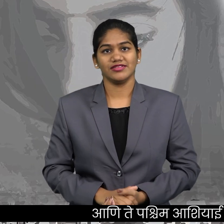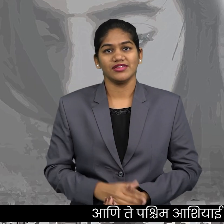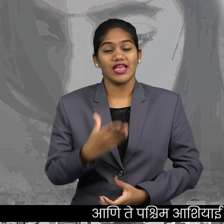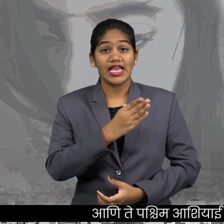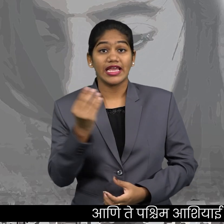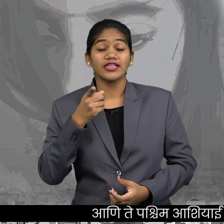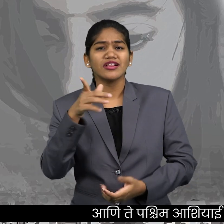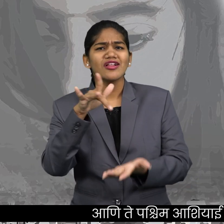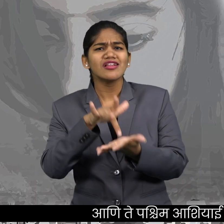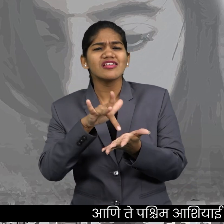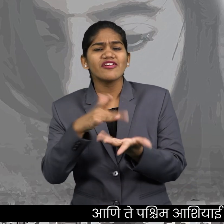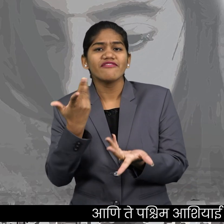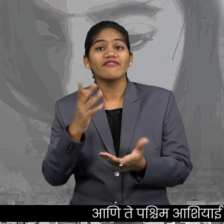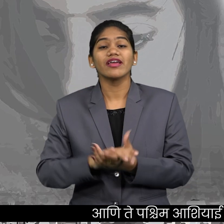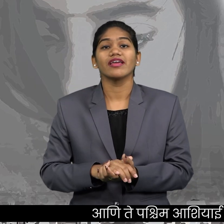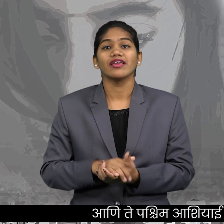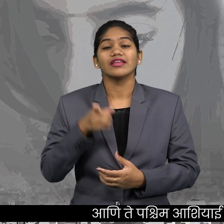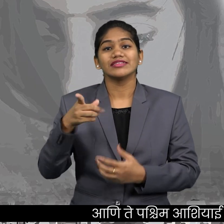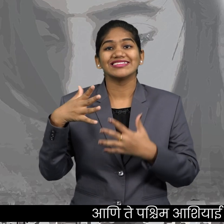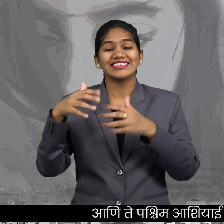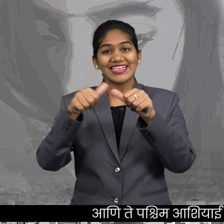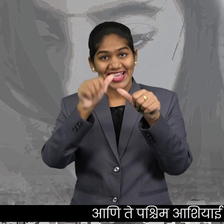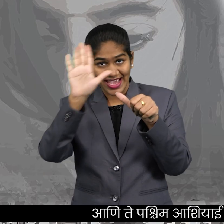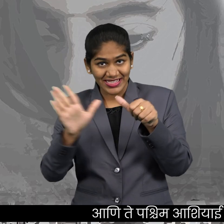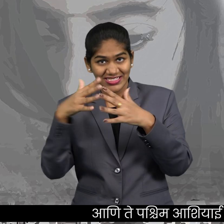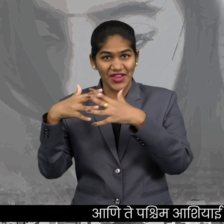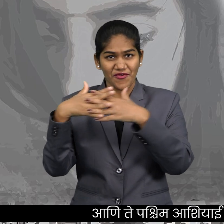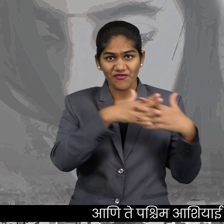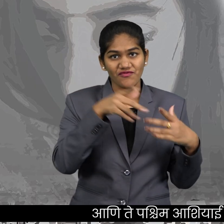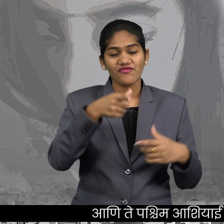आणि ते पश्चिम आशियाई संकटांचे आणीबाणी ठिकाण आहे.